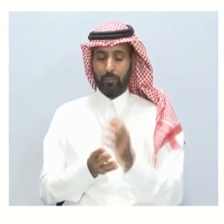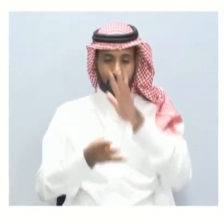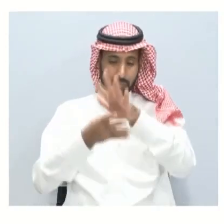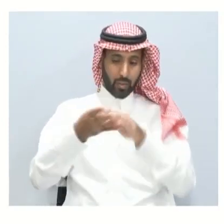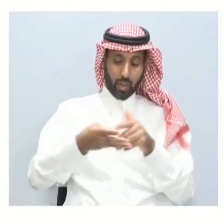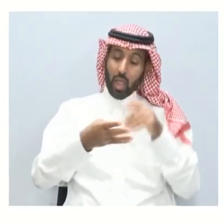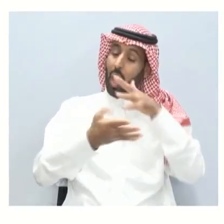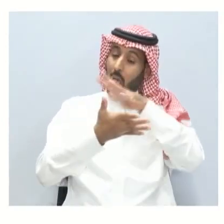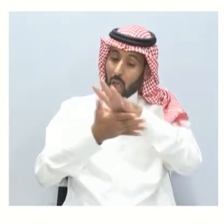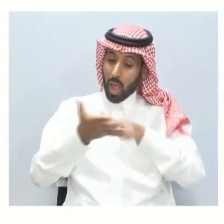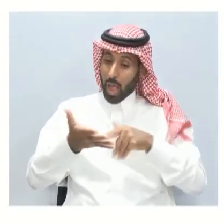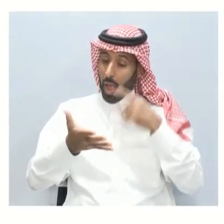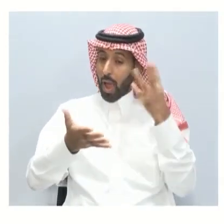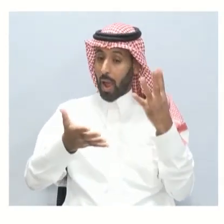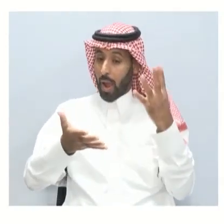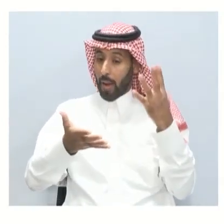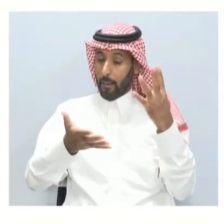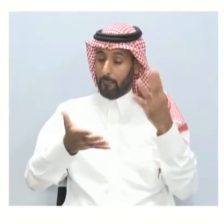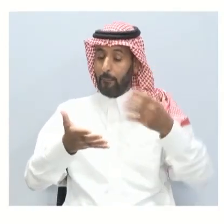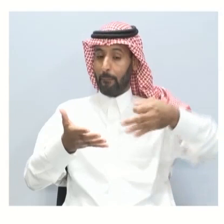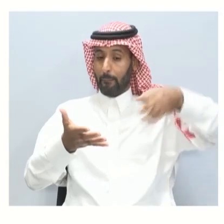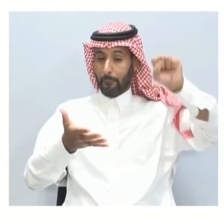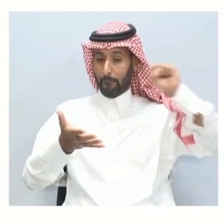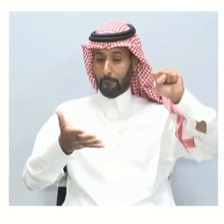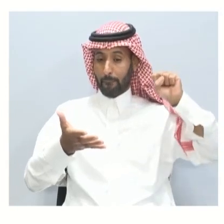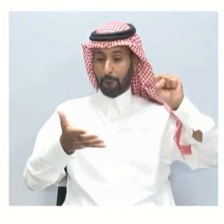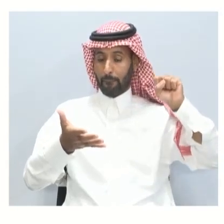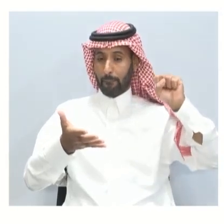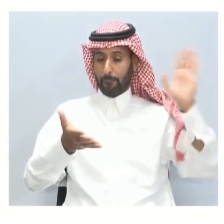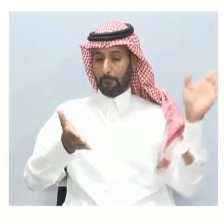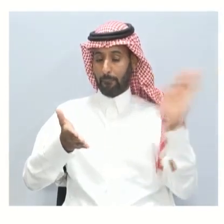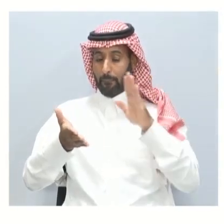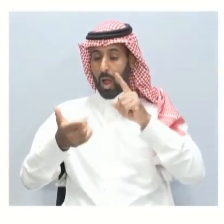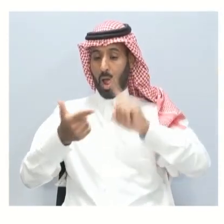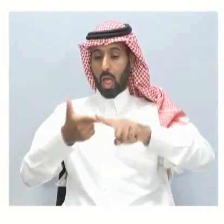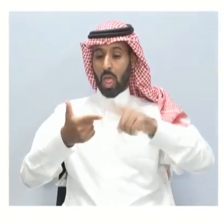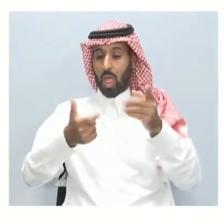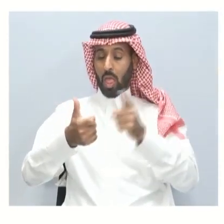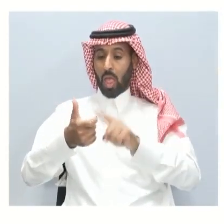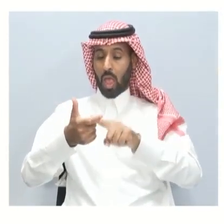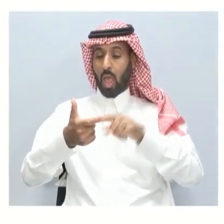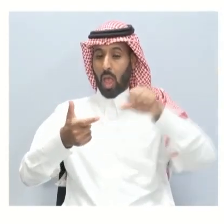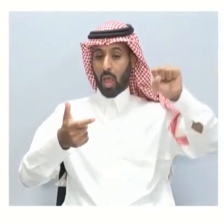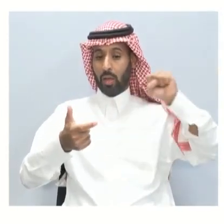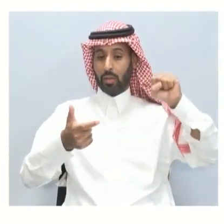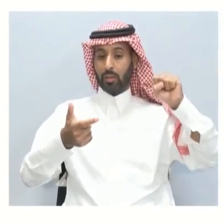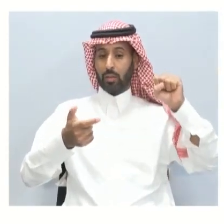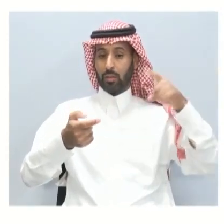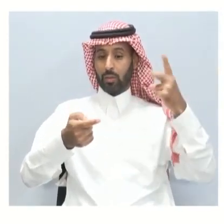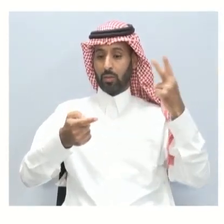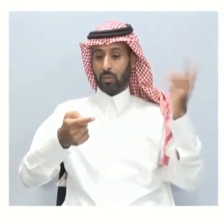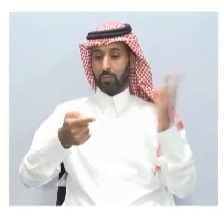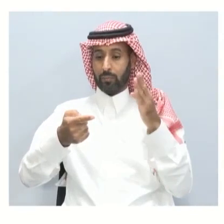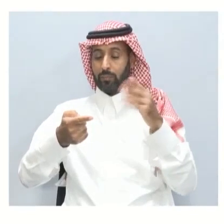ينقسم الجدول الدوري الى اربعه فئات قلنا هي الاس لاحظ معي المجموعه الاولى والثاني في الجدر الدوري هذا هو اس